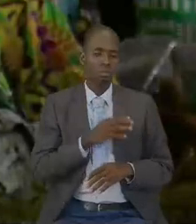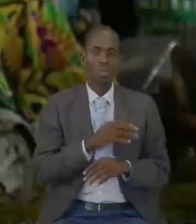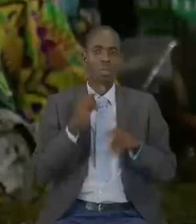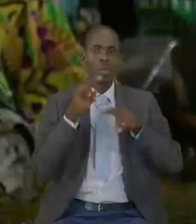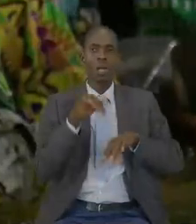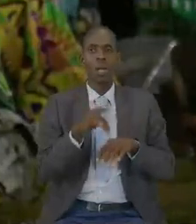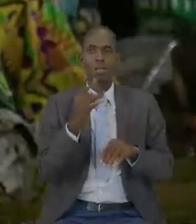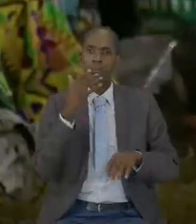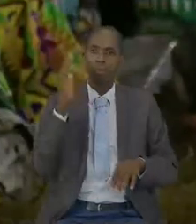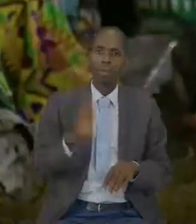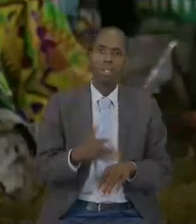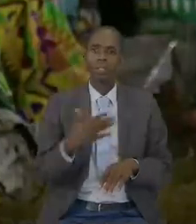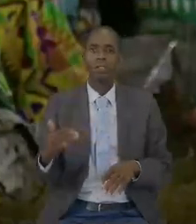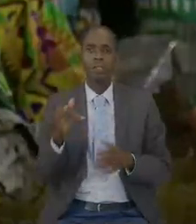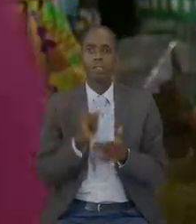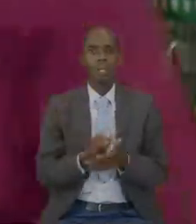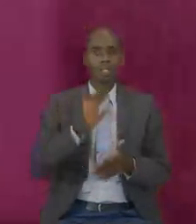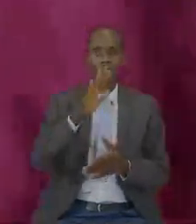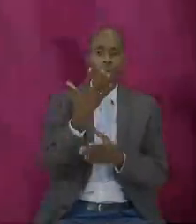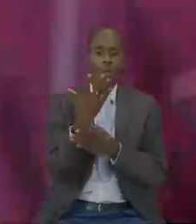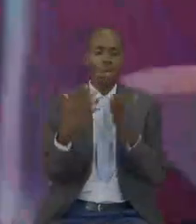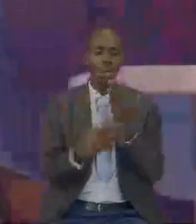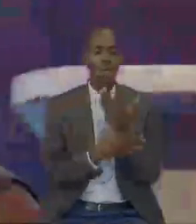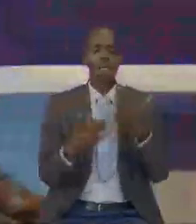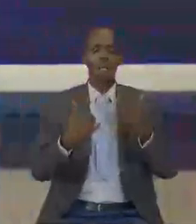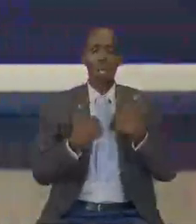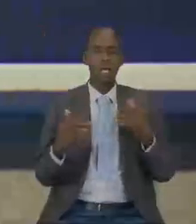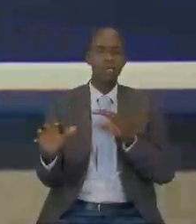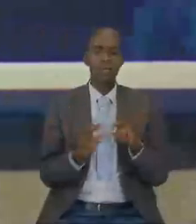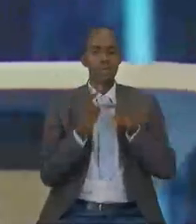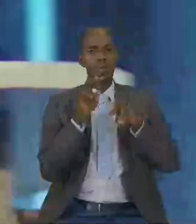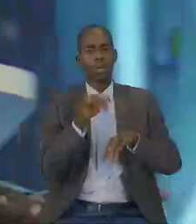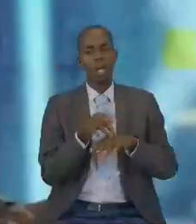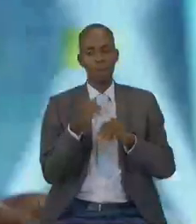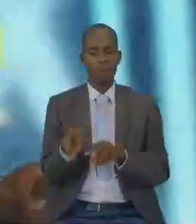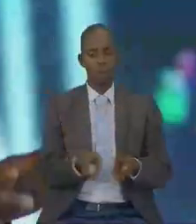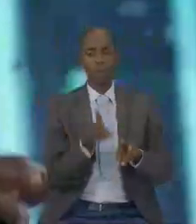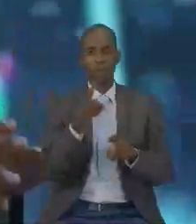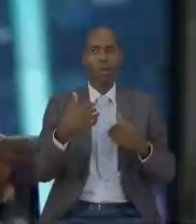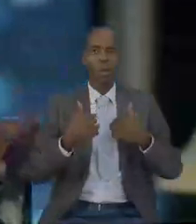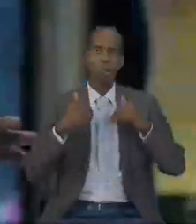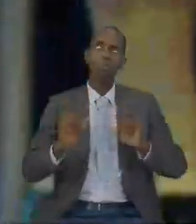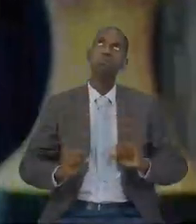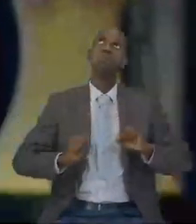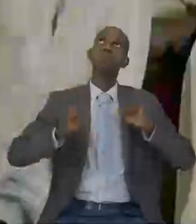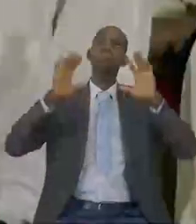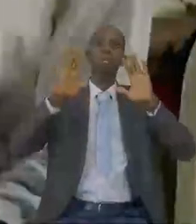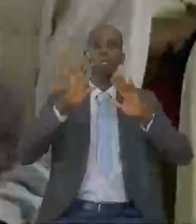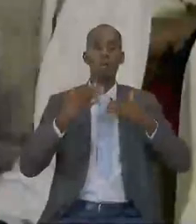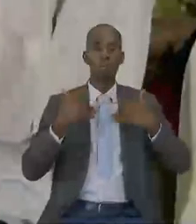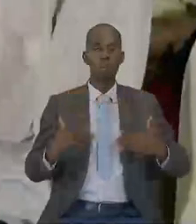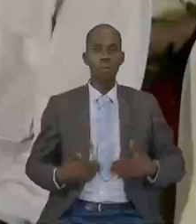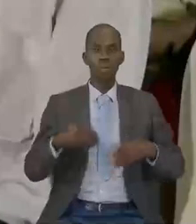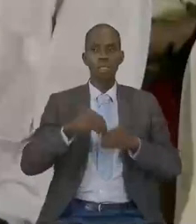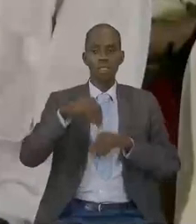vie sale, regarde les mauvaises choses que tes mains ont faites, et regarde la main dont tu avais